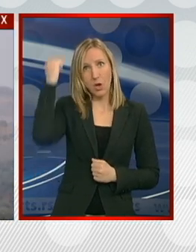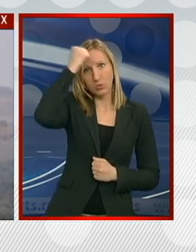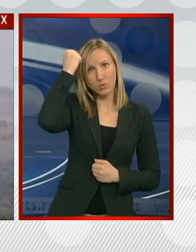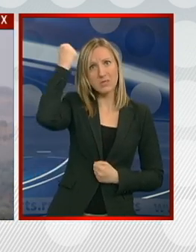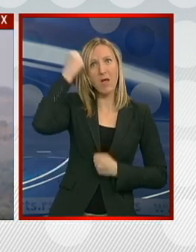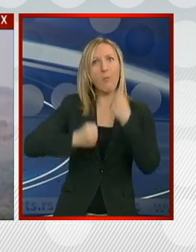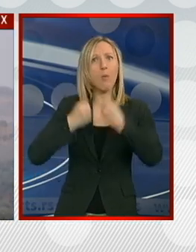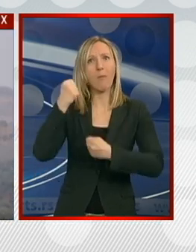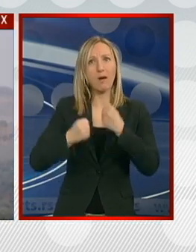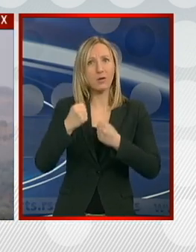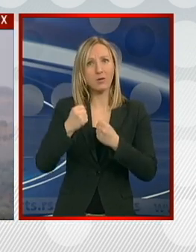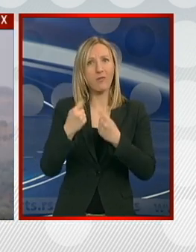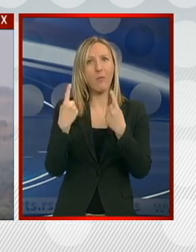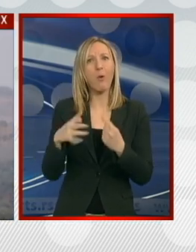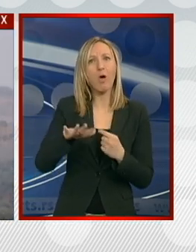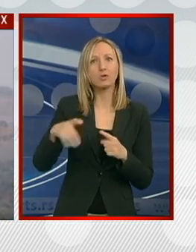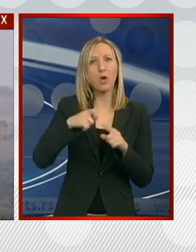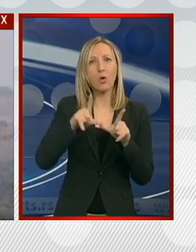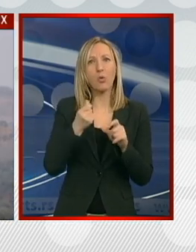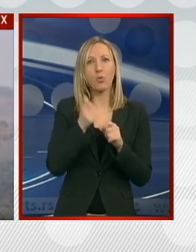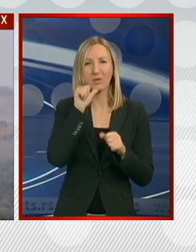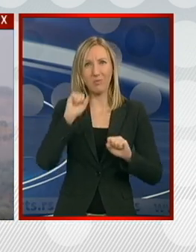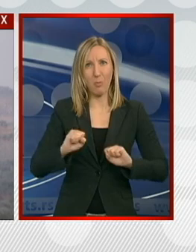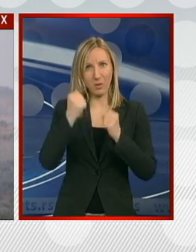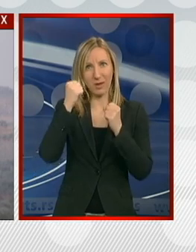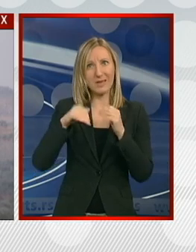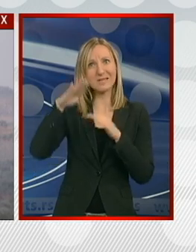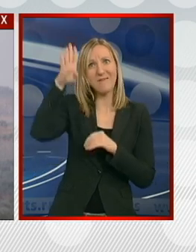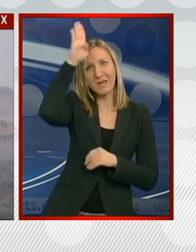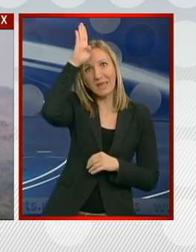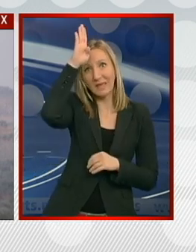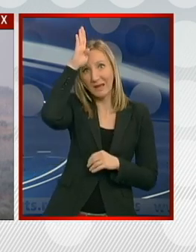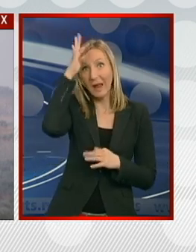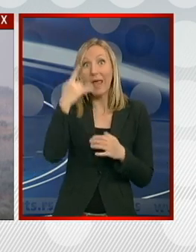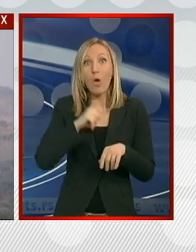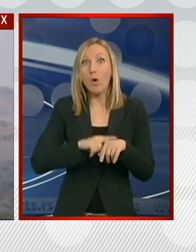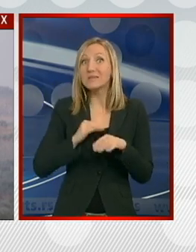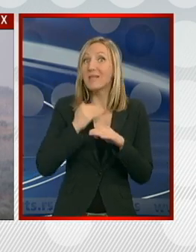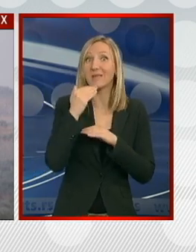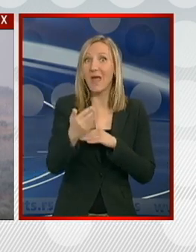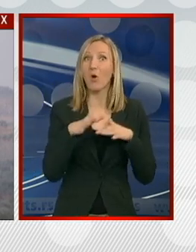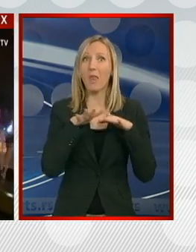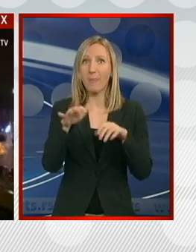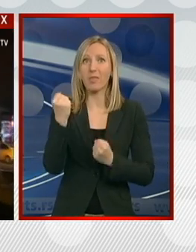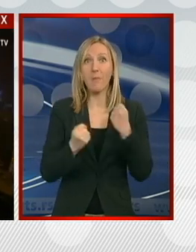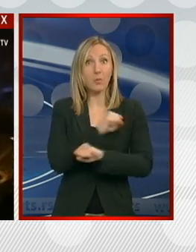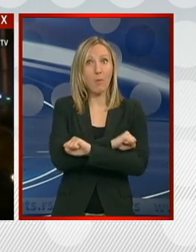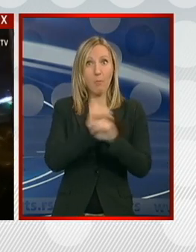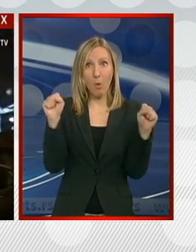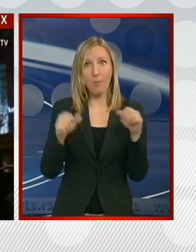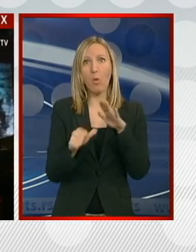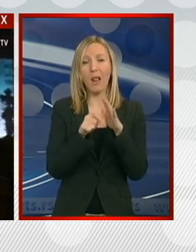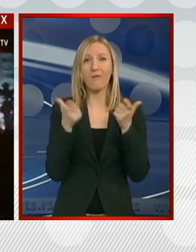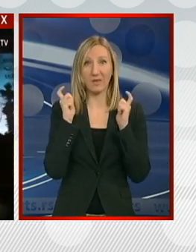Turska je izvela vazdušne napade na položaje kurdskih pobunjenika u severnom Iraku, samo nekoliko sati posle napada automobilom bombom u